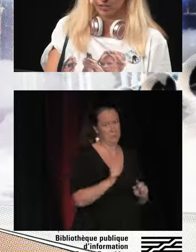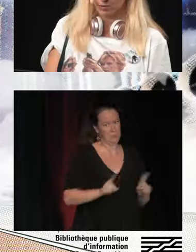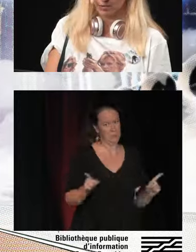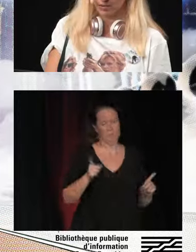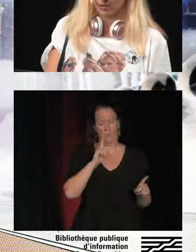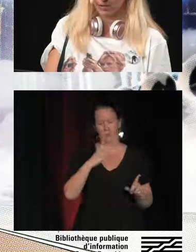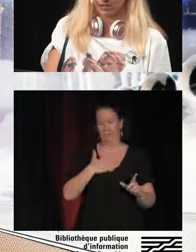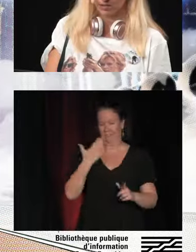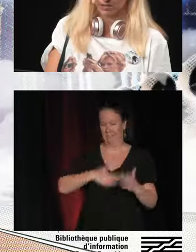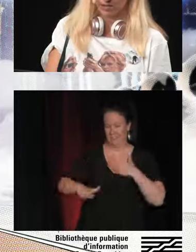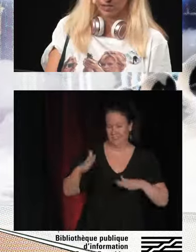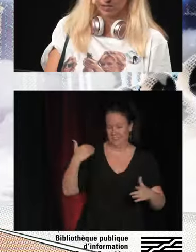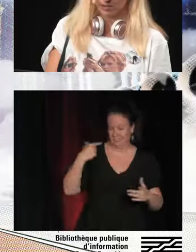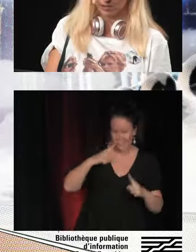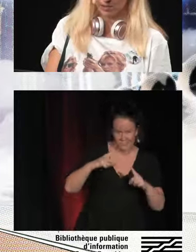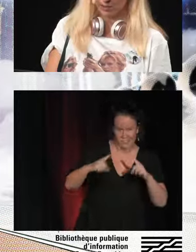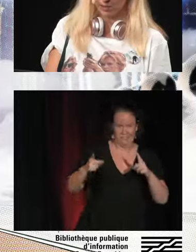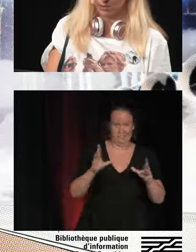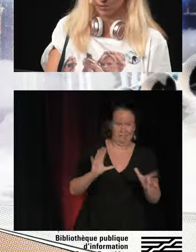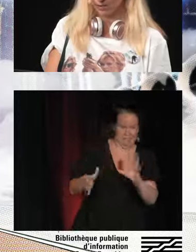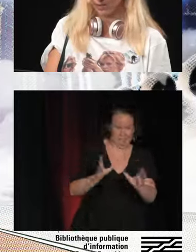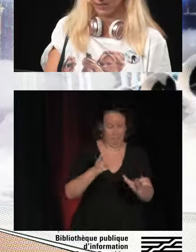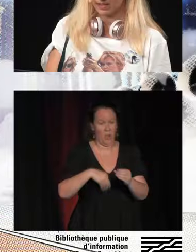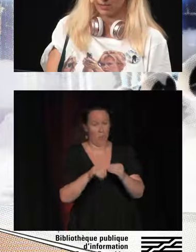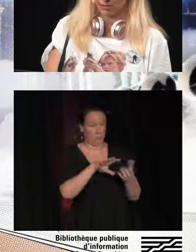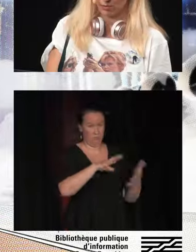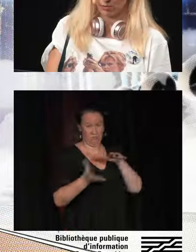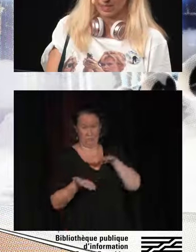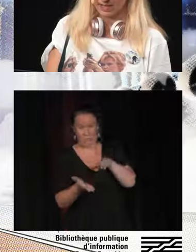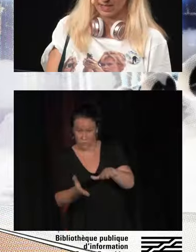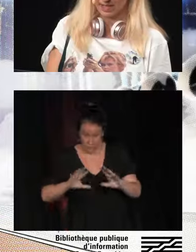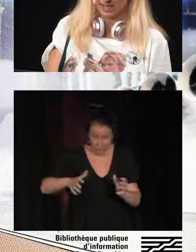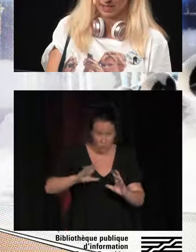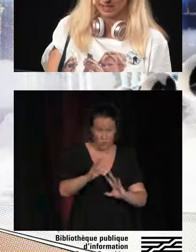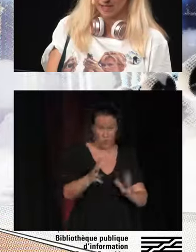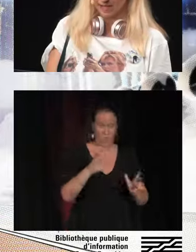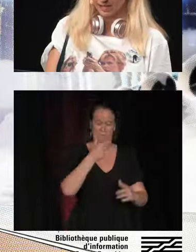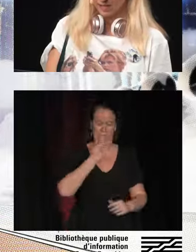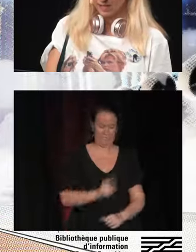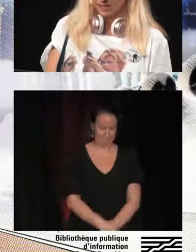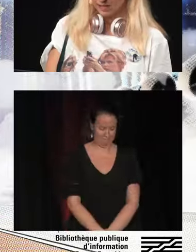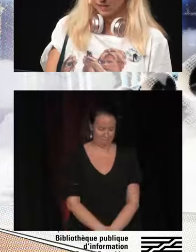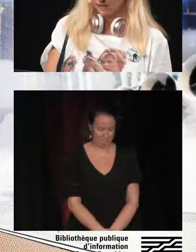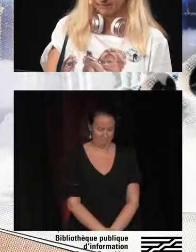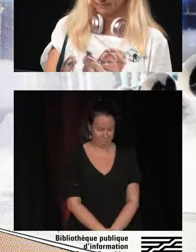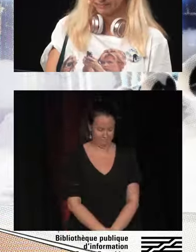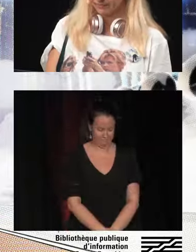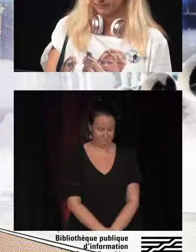vu comment ma gestion de l'émulation se passe ce soir.